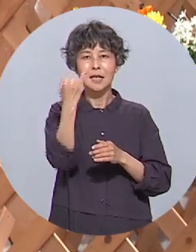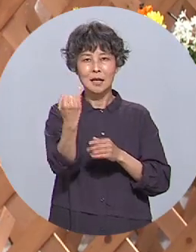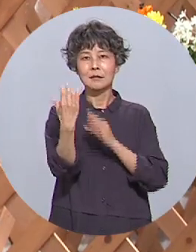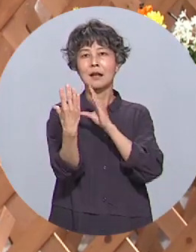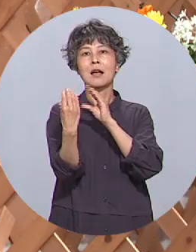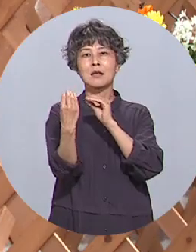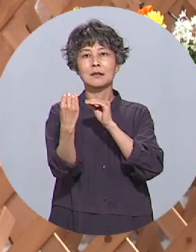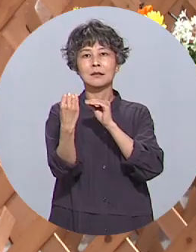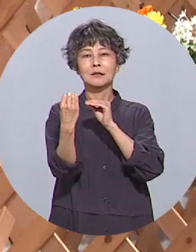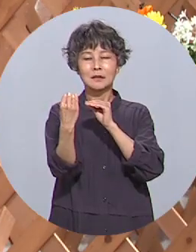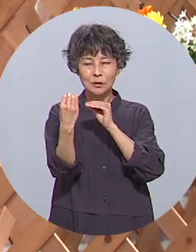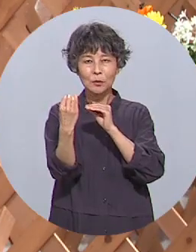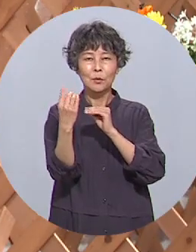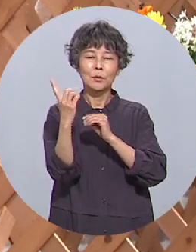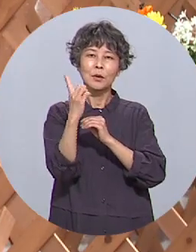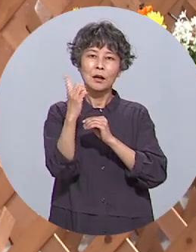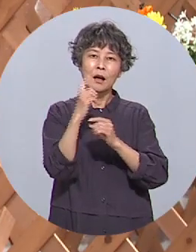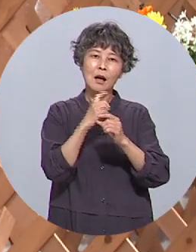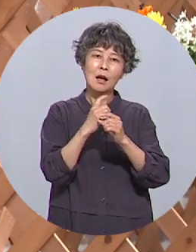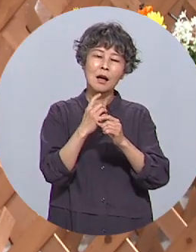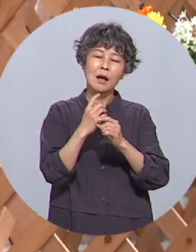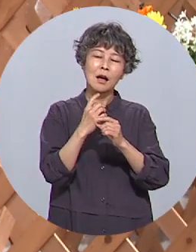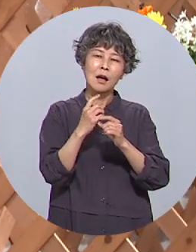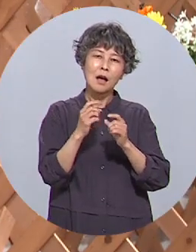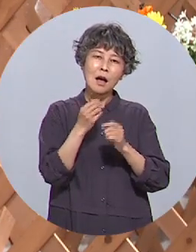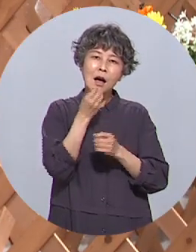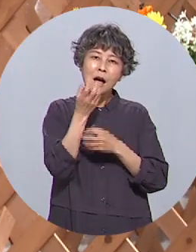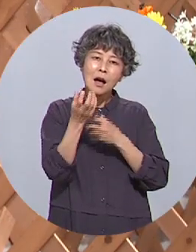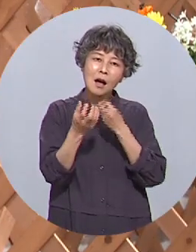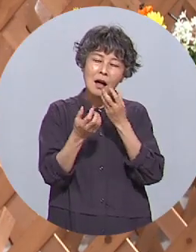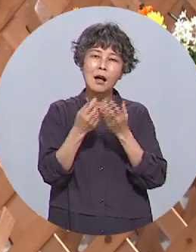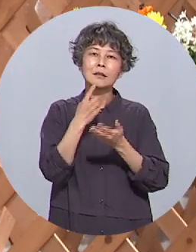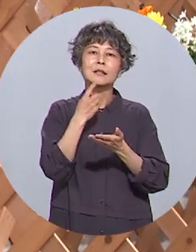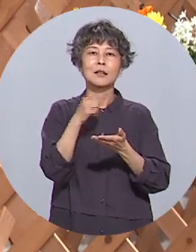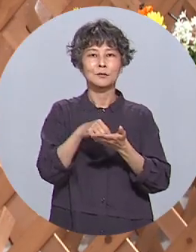話ができたら、こうよりなんかこうお話を